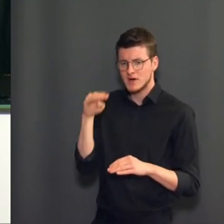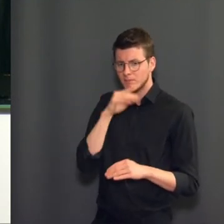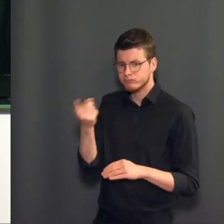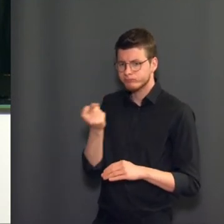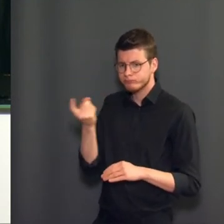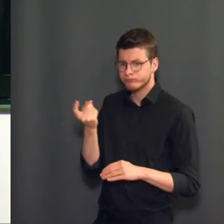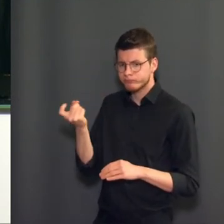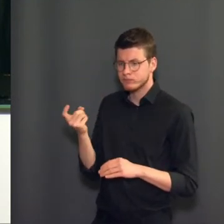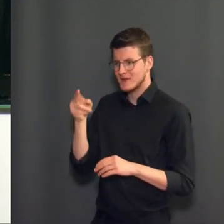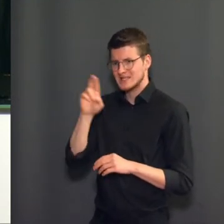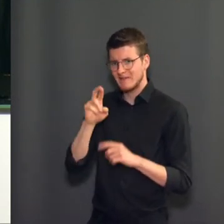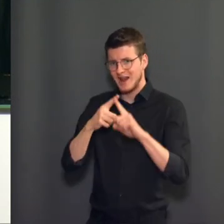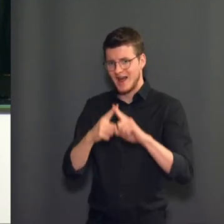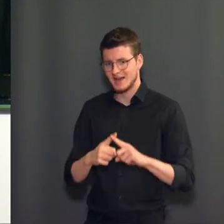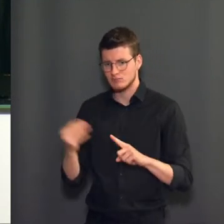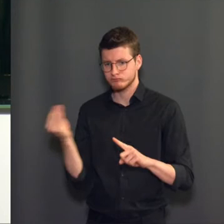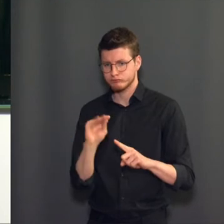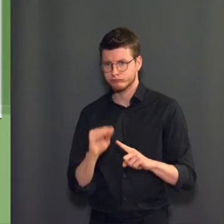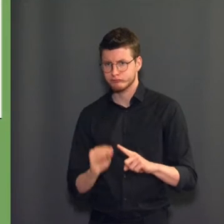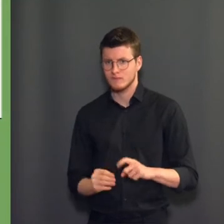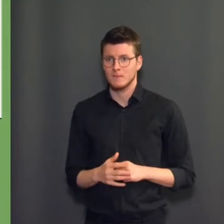website